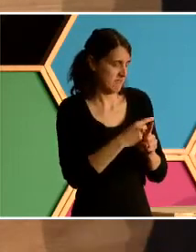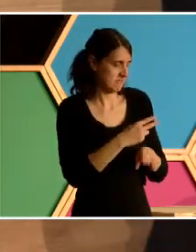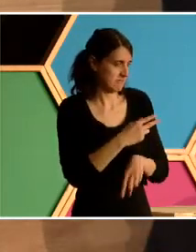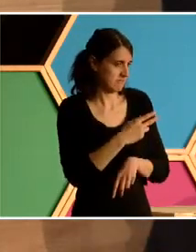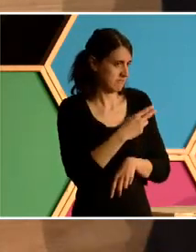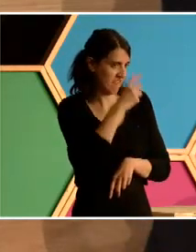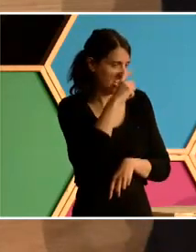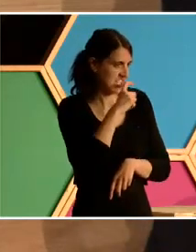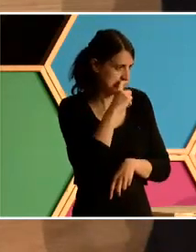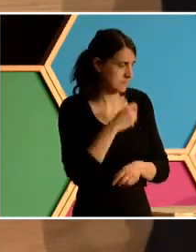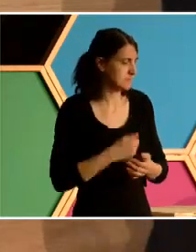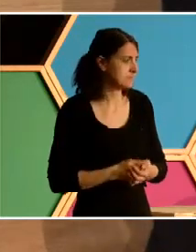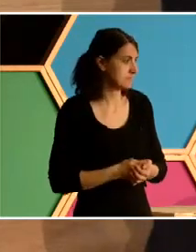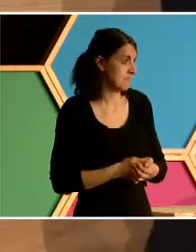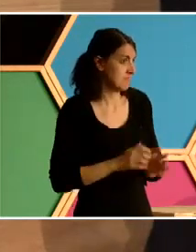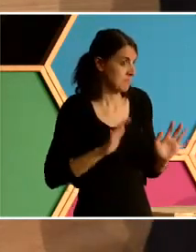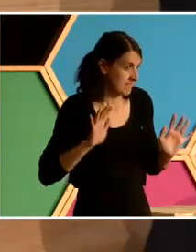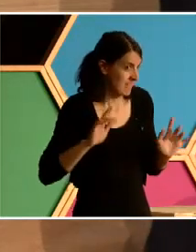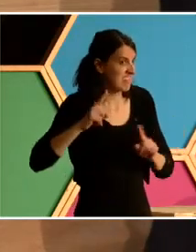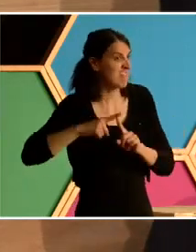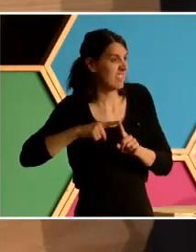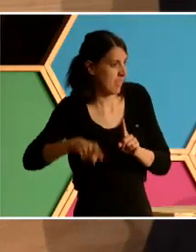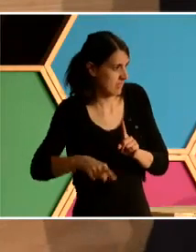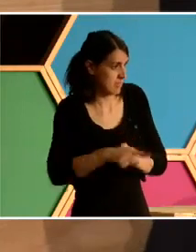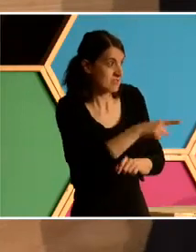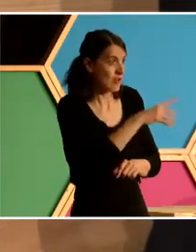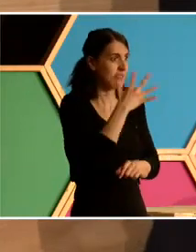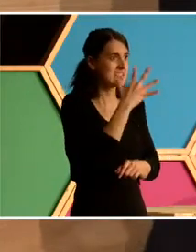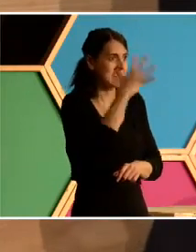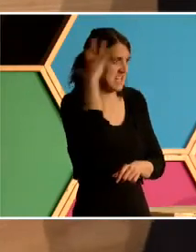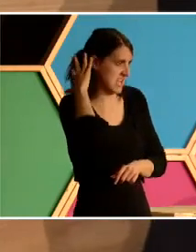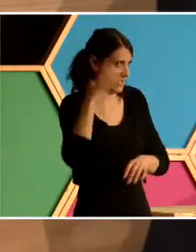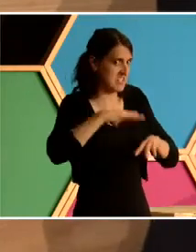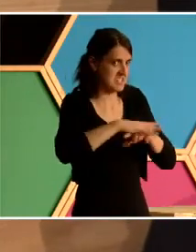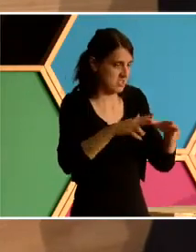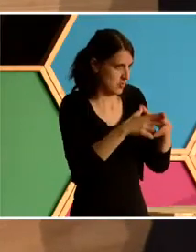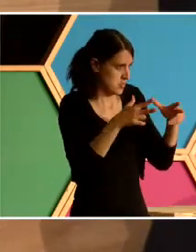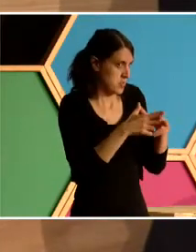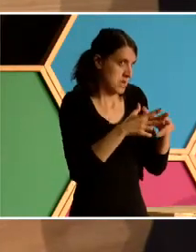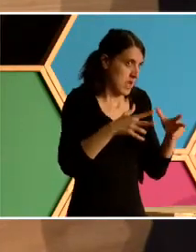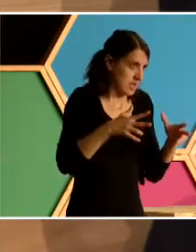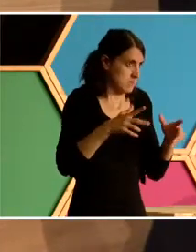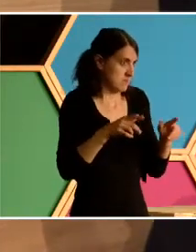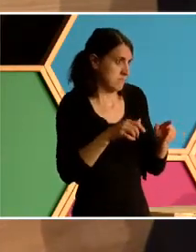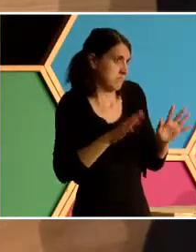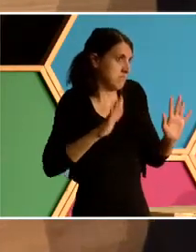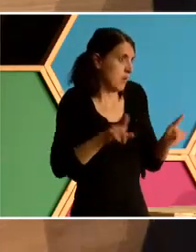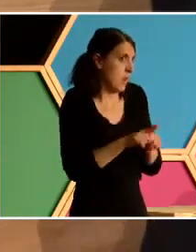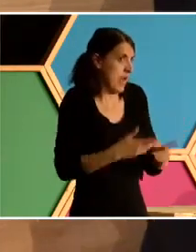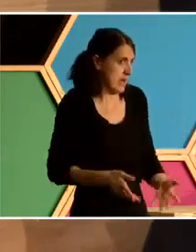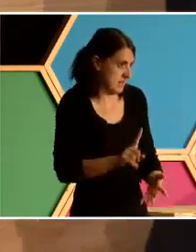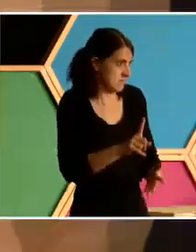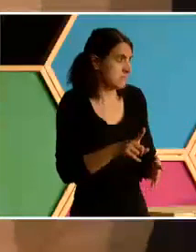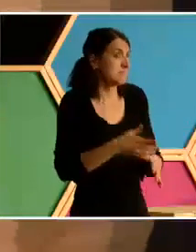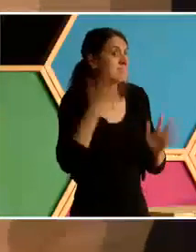van les coses. I això li va passar fa 5 anys. Encara no corrien tant les xarxes socials com ara. I això és la manca de llibertat que tenim. Ho deixo aquí